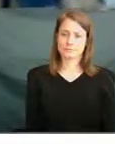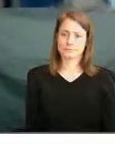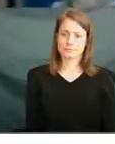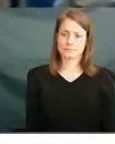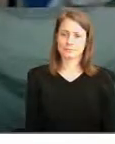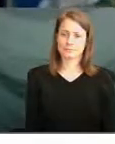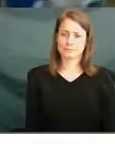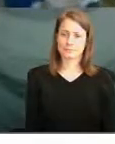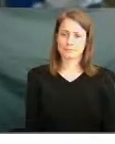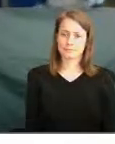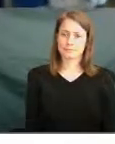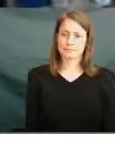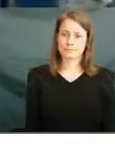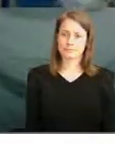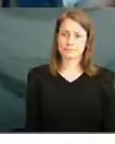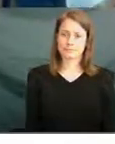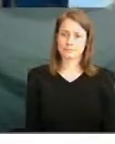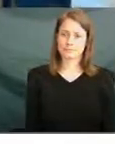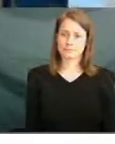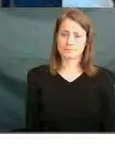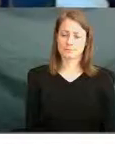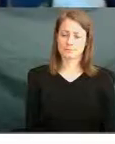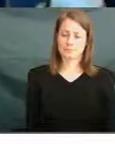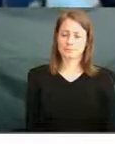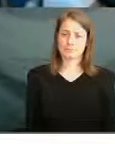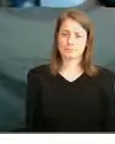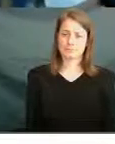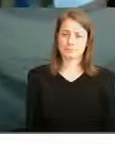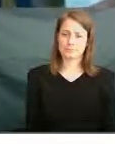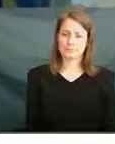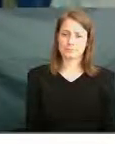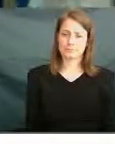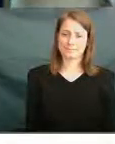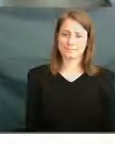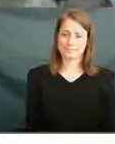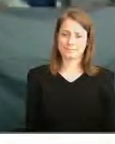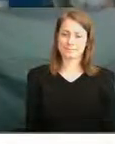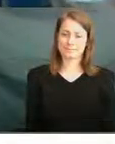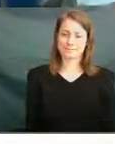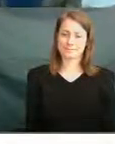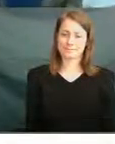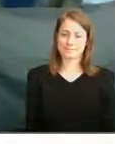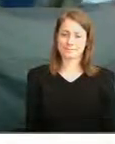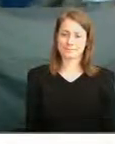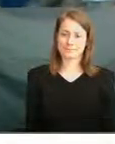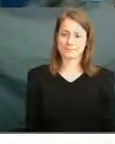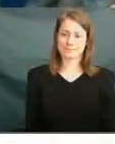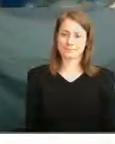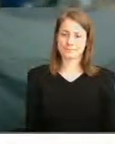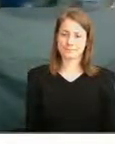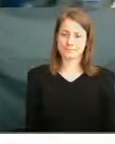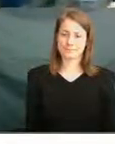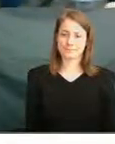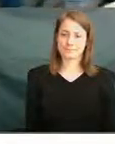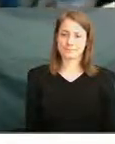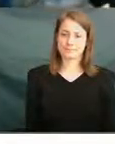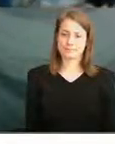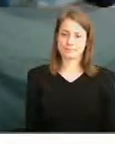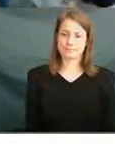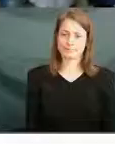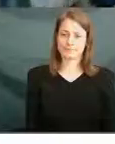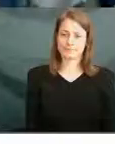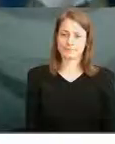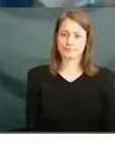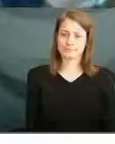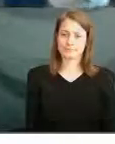dere opplever noe, ser at noen blir erta eller mobba, eller dere selv blir erta eller mobba, hva skal dere